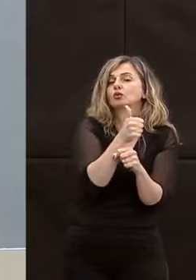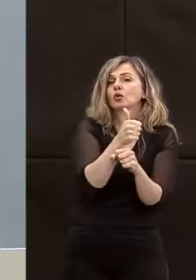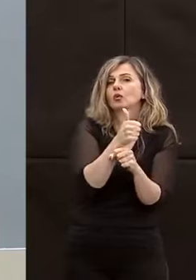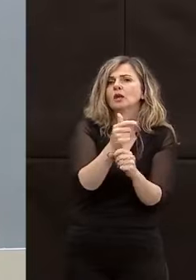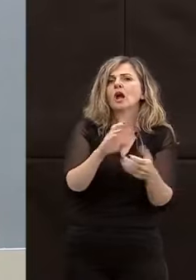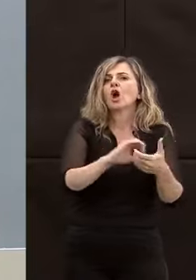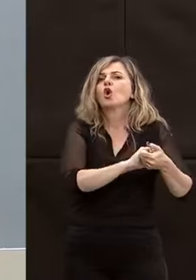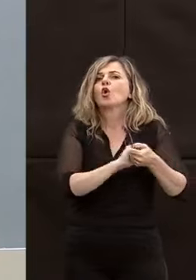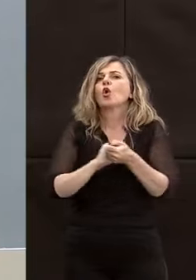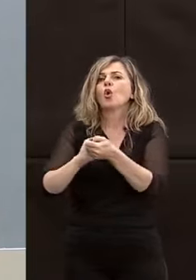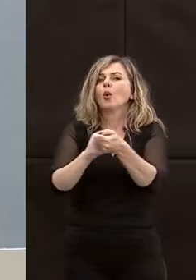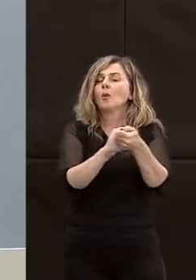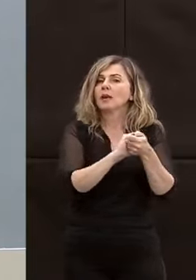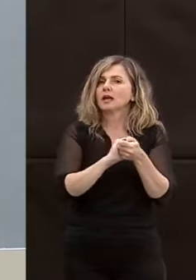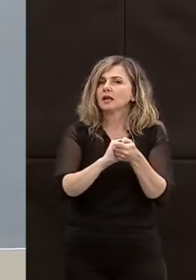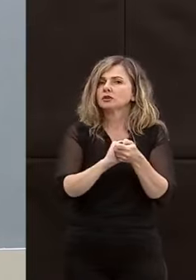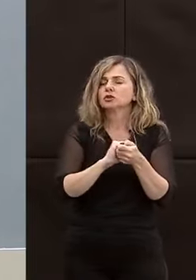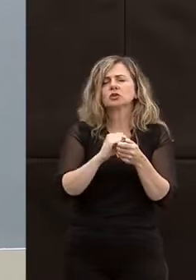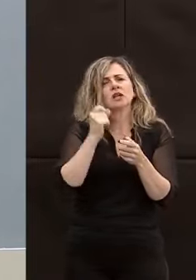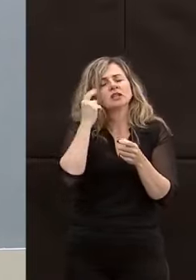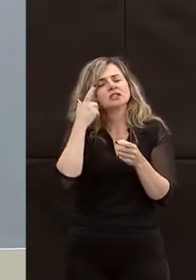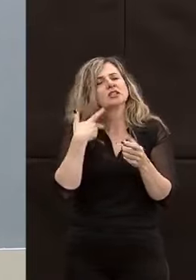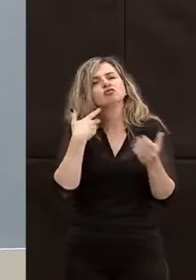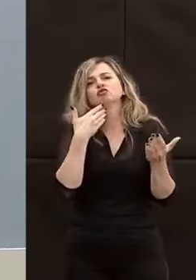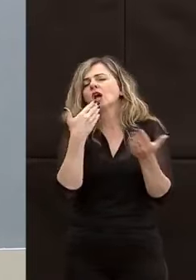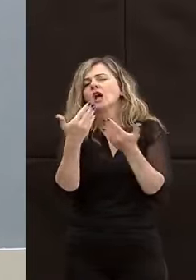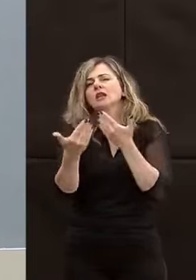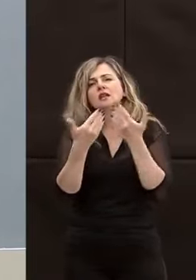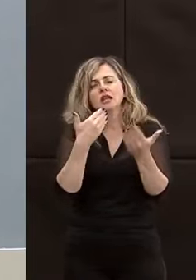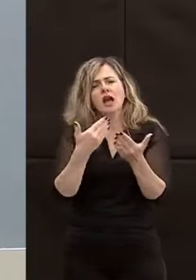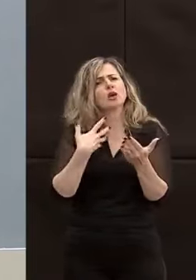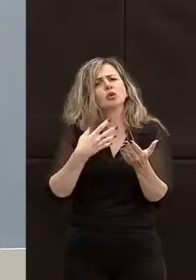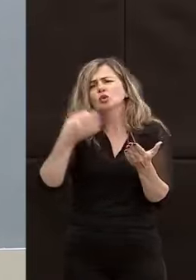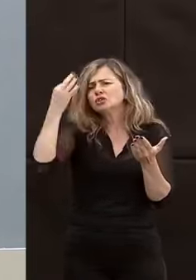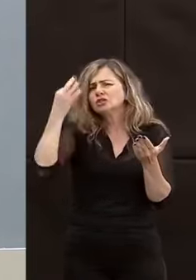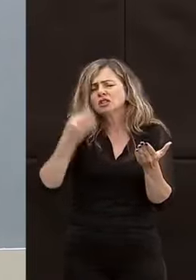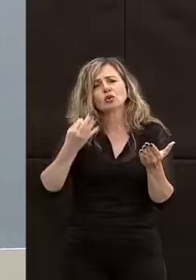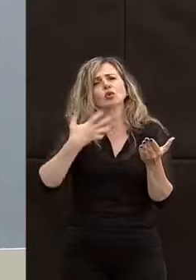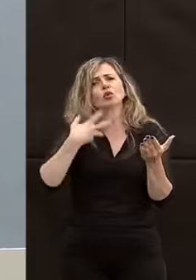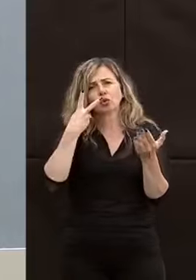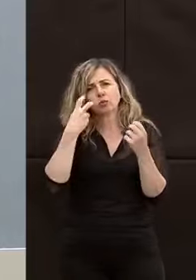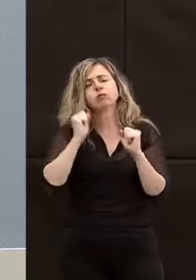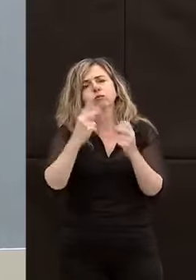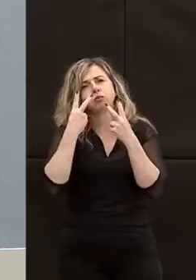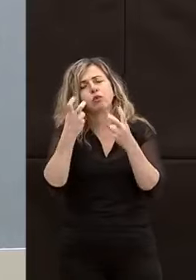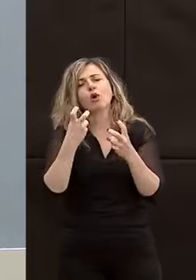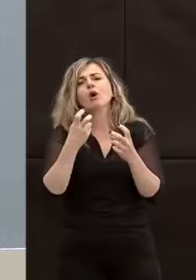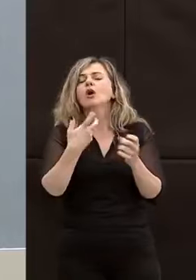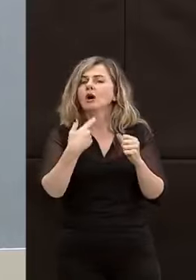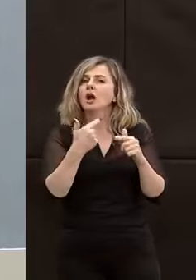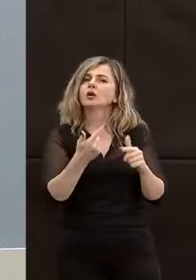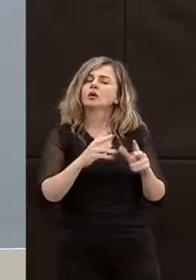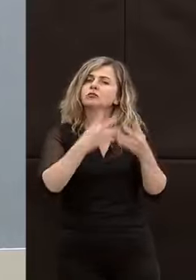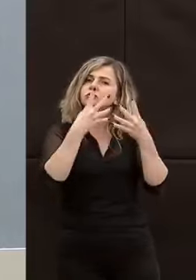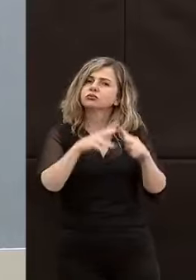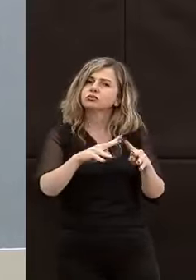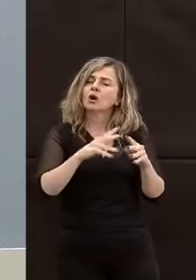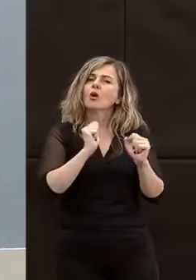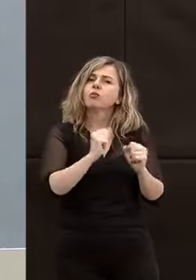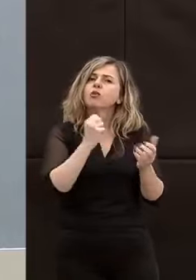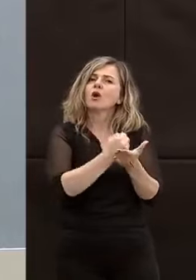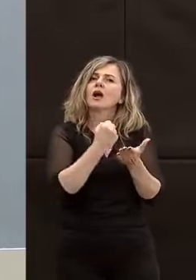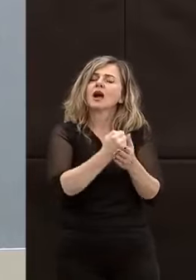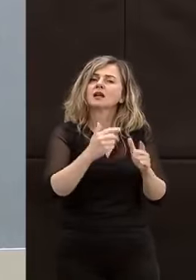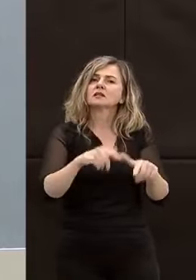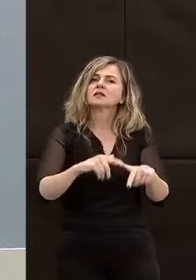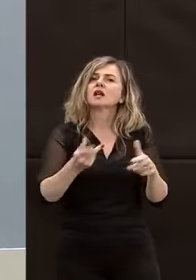cooperazione se ci sarà dialogo e sono certo che si troverà si potrà garantire ulteriore sviluppo